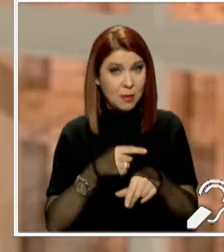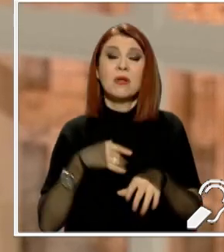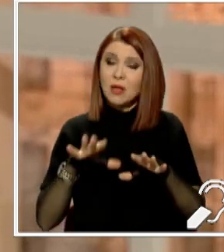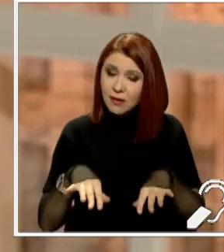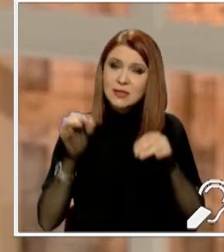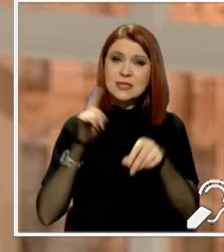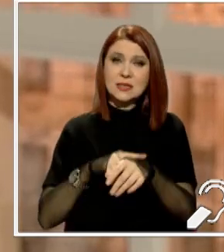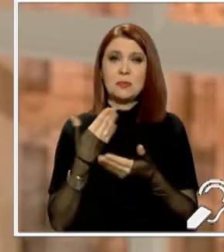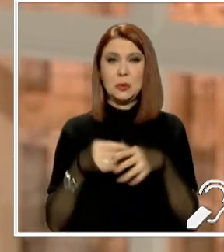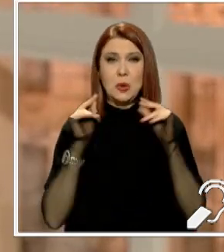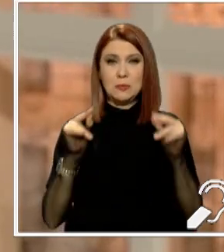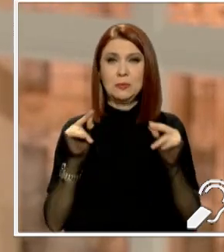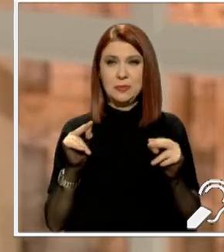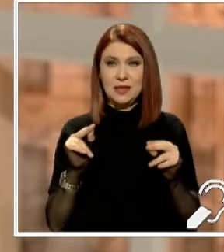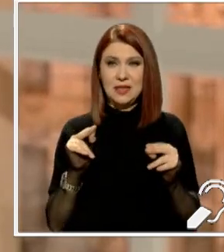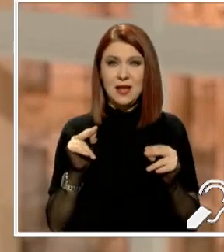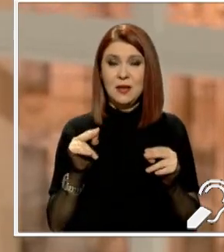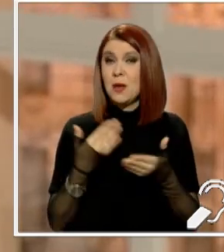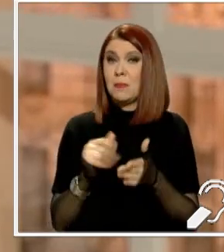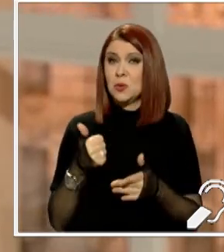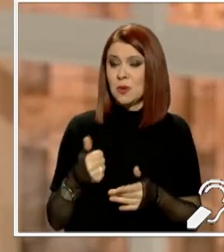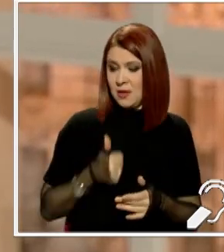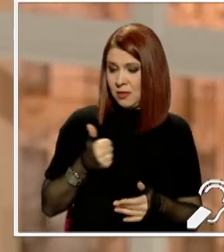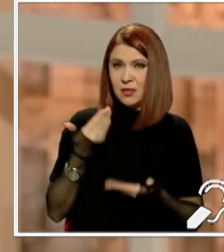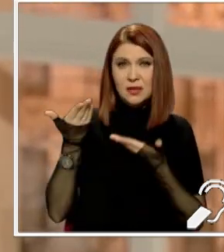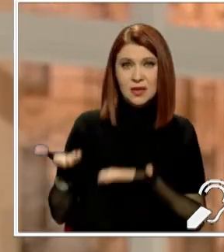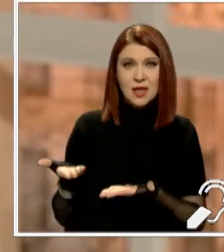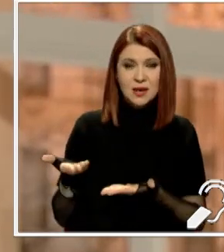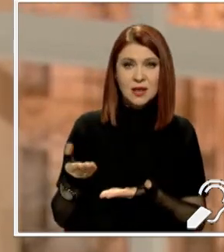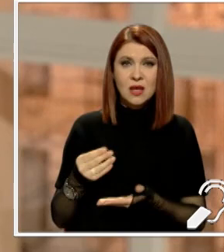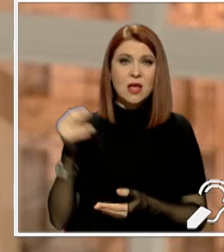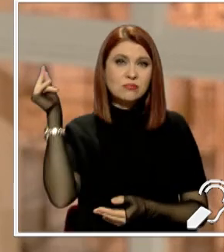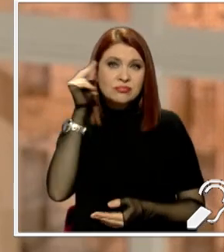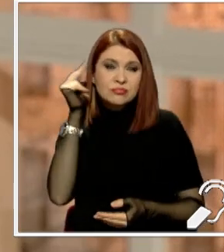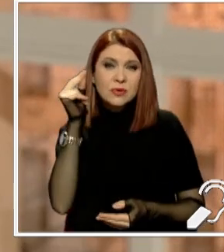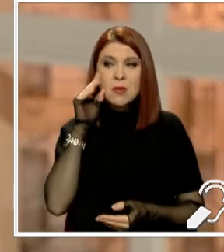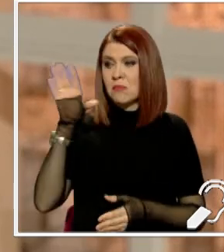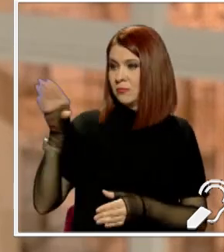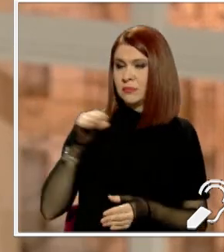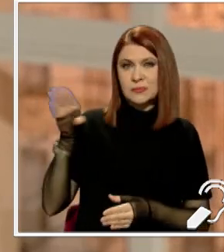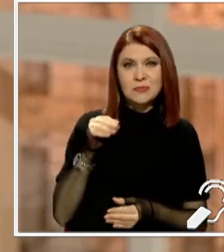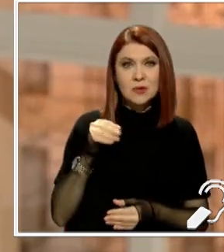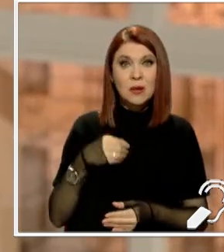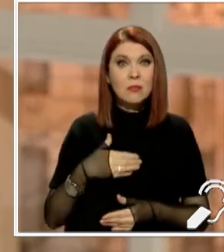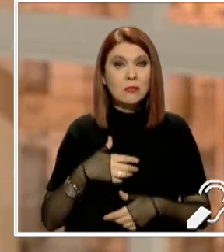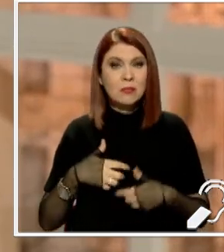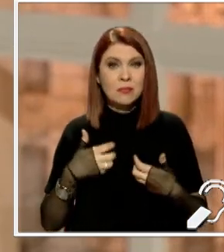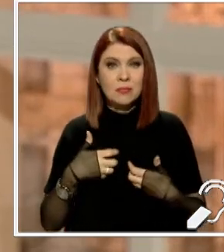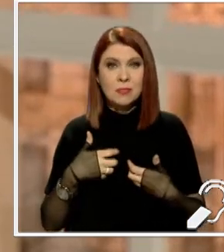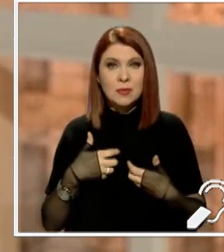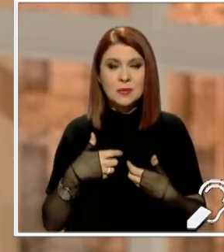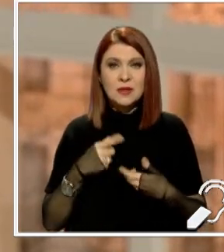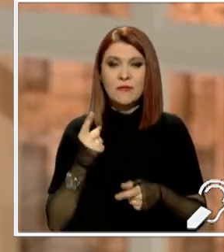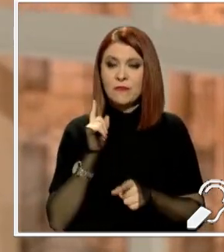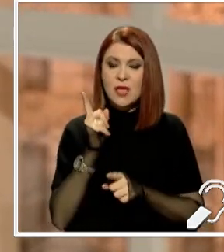teach. Because it's, like I said, it's actually young generation and students really inspire me to make further